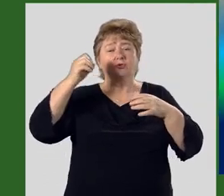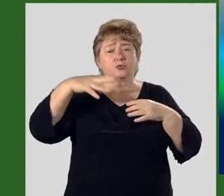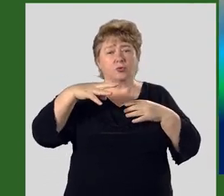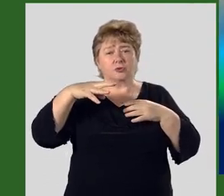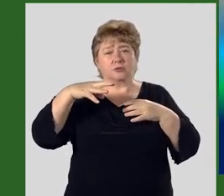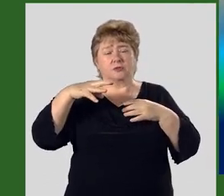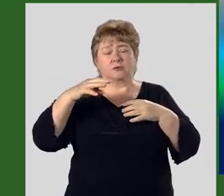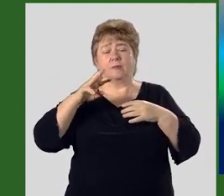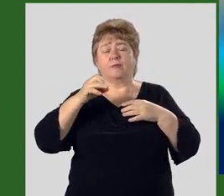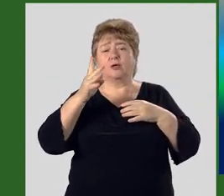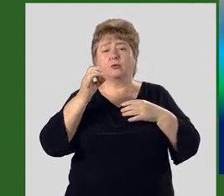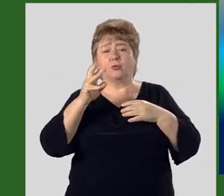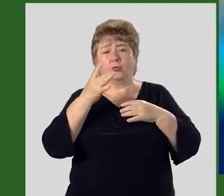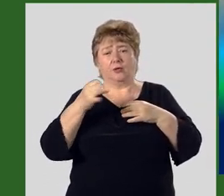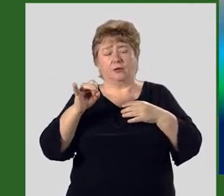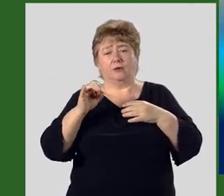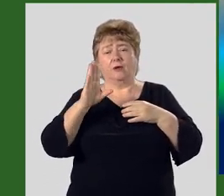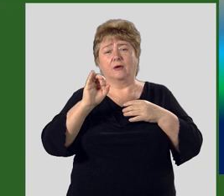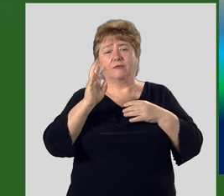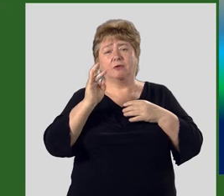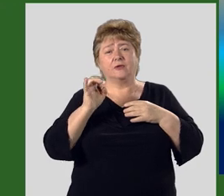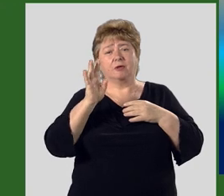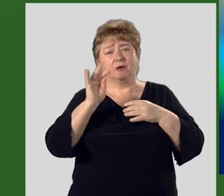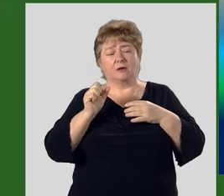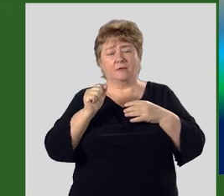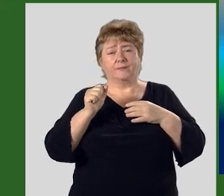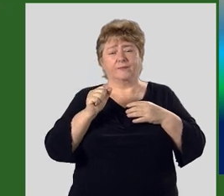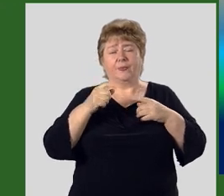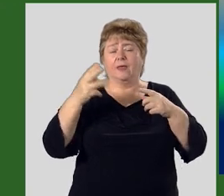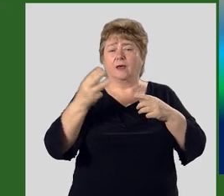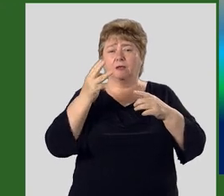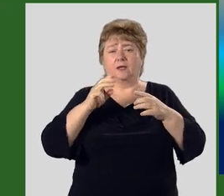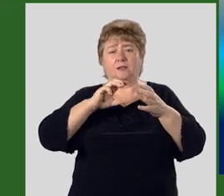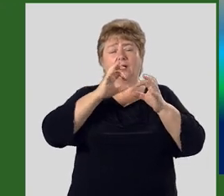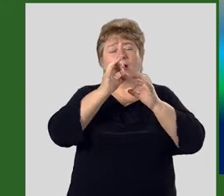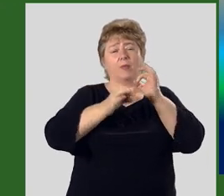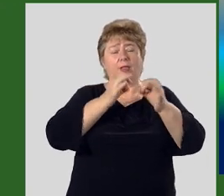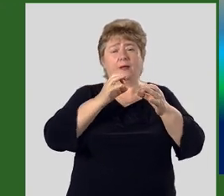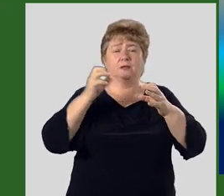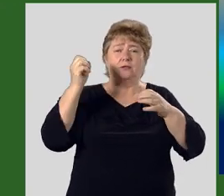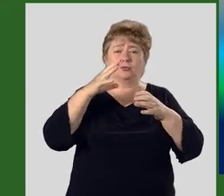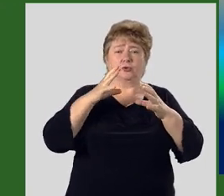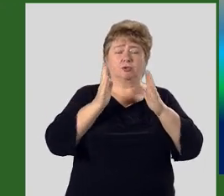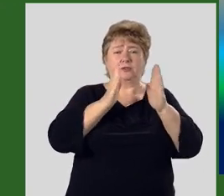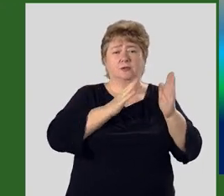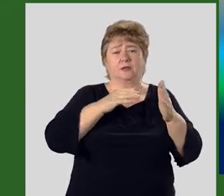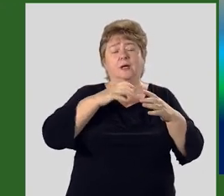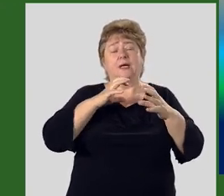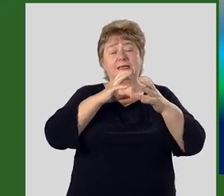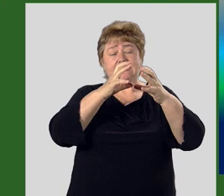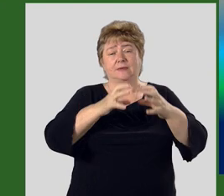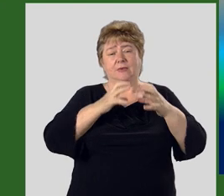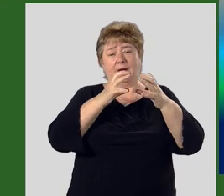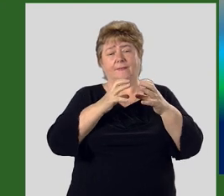Солнце, Меркурий, Венера и третья планета Солнечной системы – наша